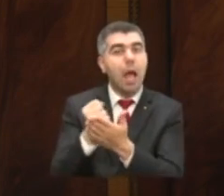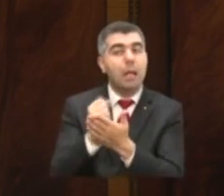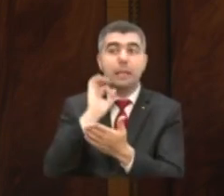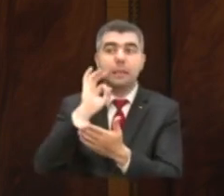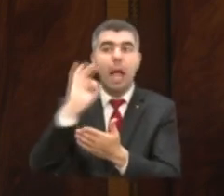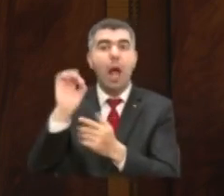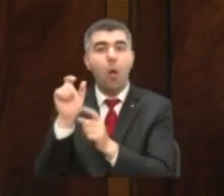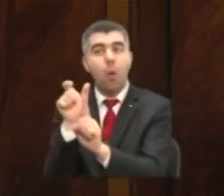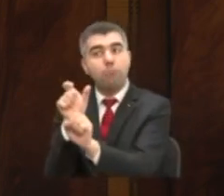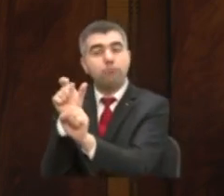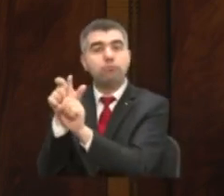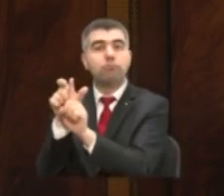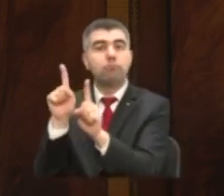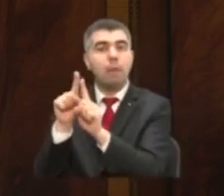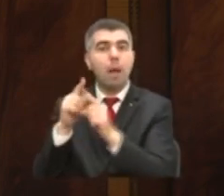لذوي الإعاقة